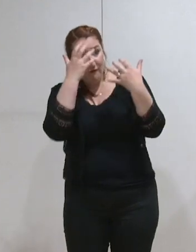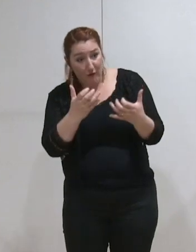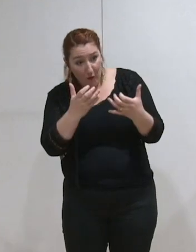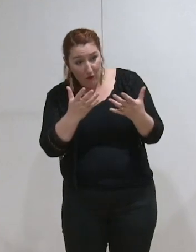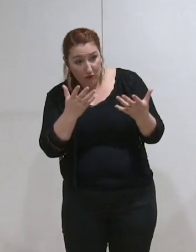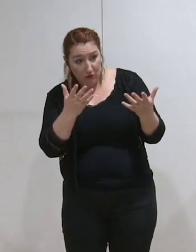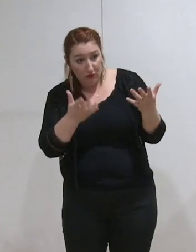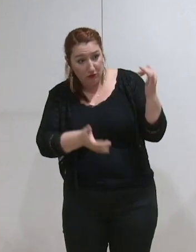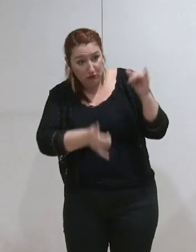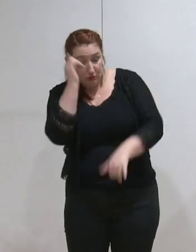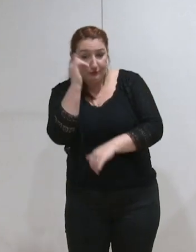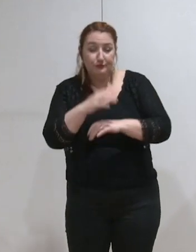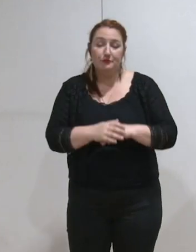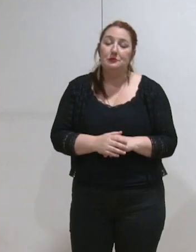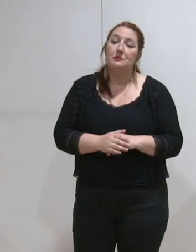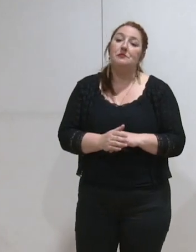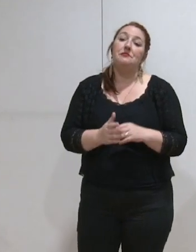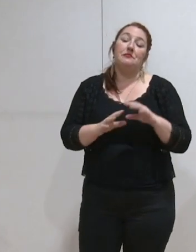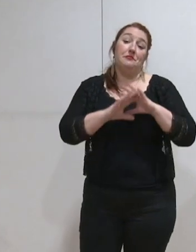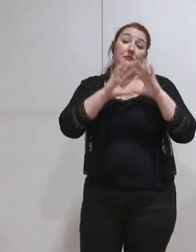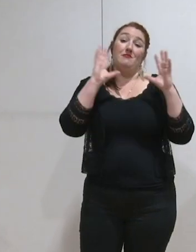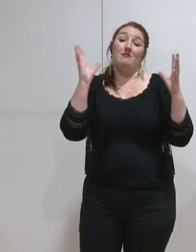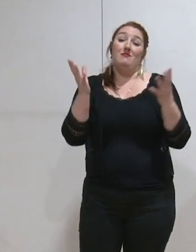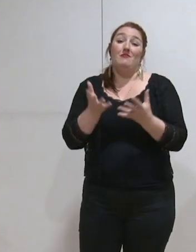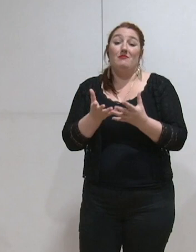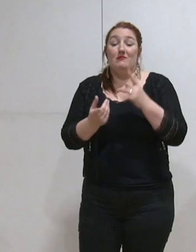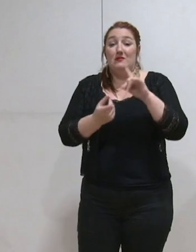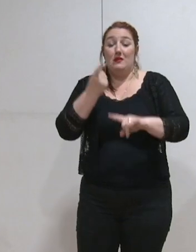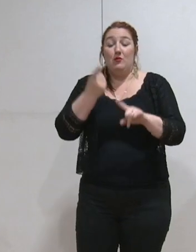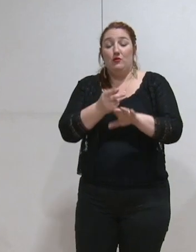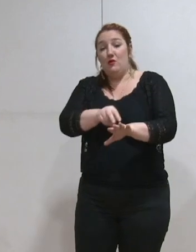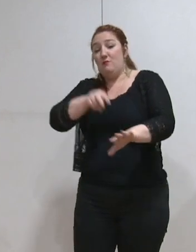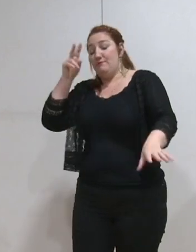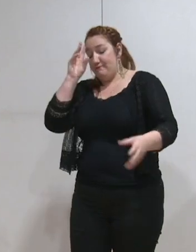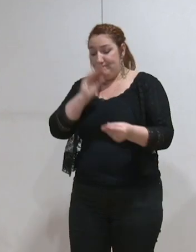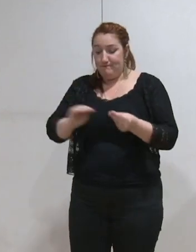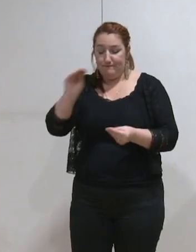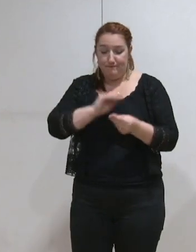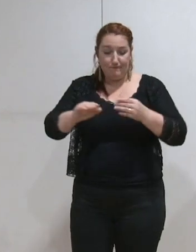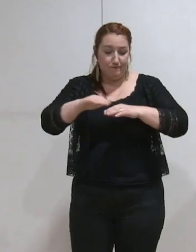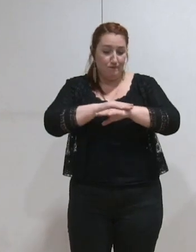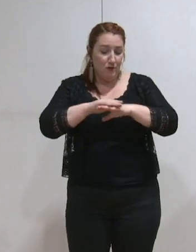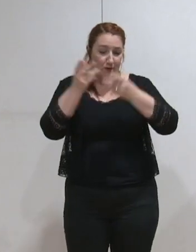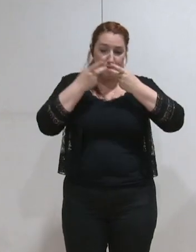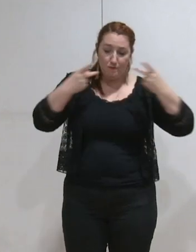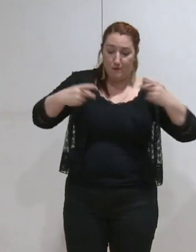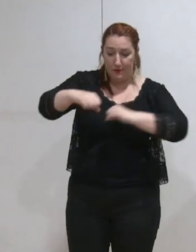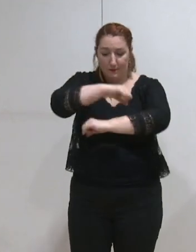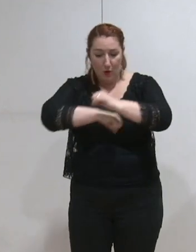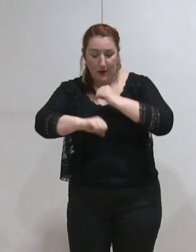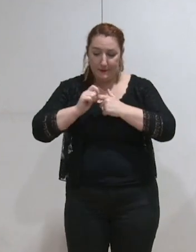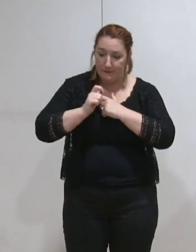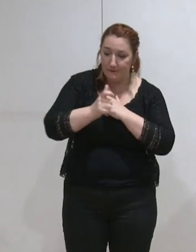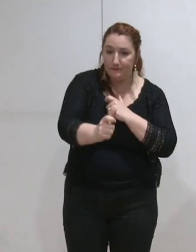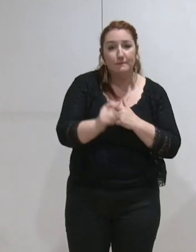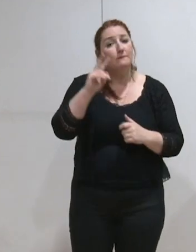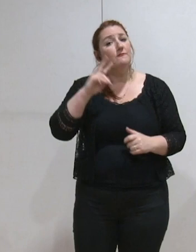interroger sur les politiques publiques qui sont mis en œuvre la ville exerce des compétences non seulement en matière